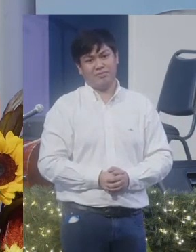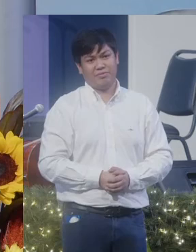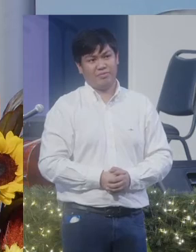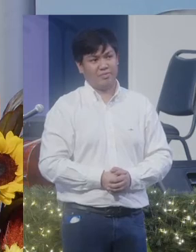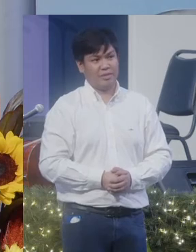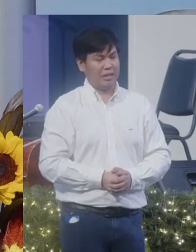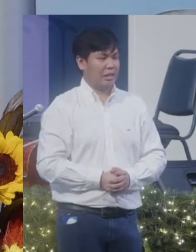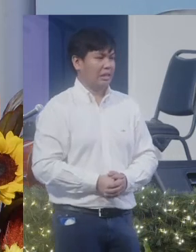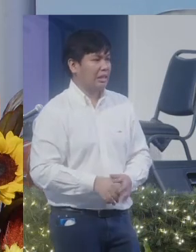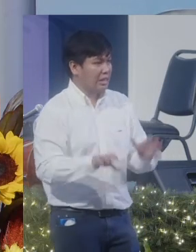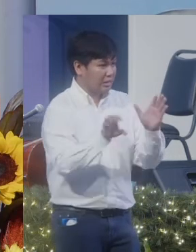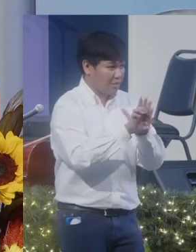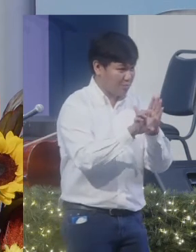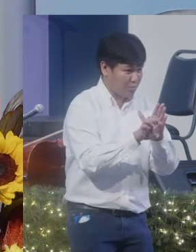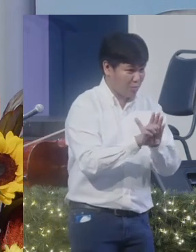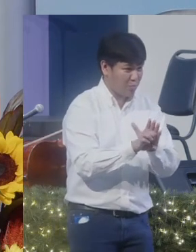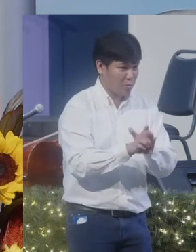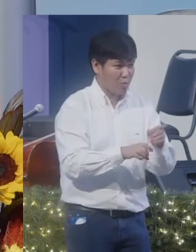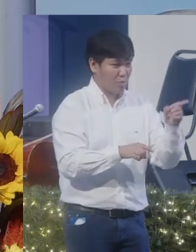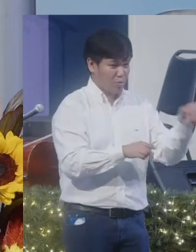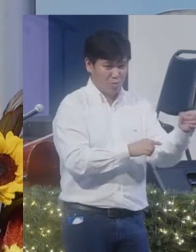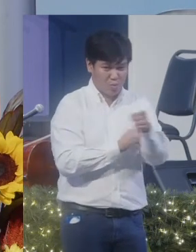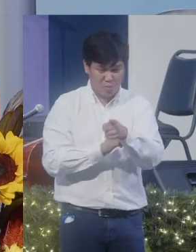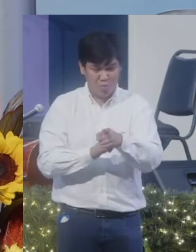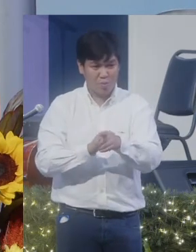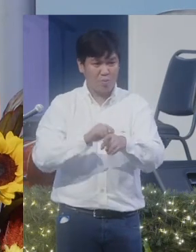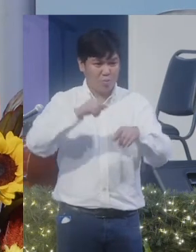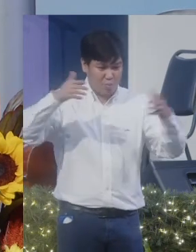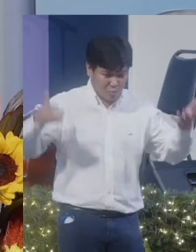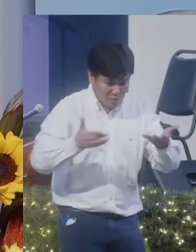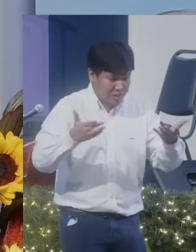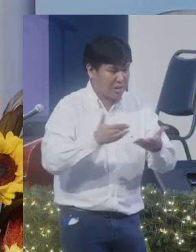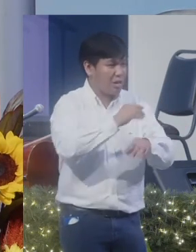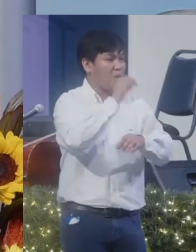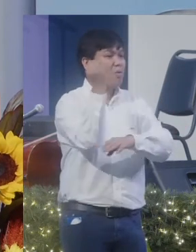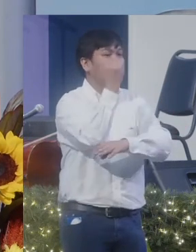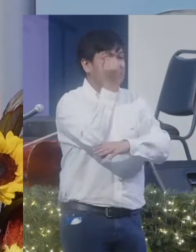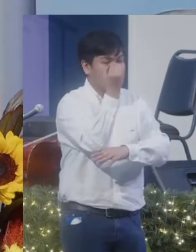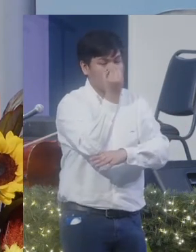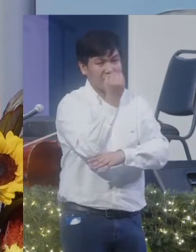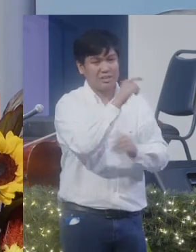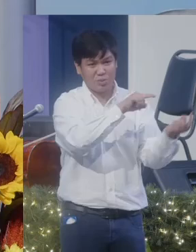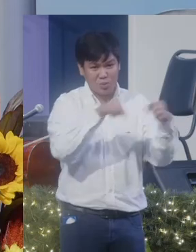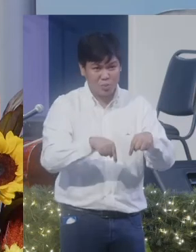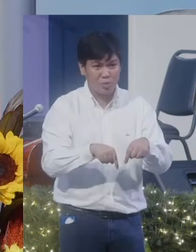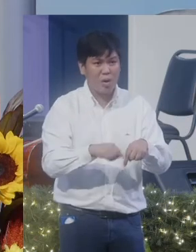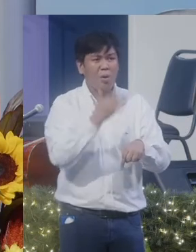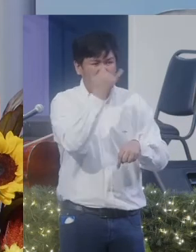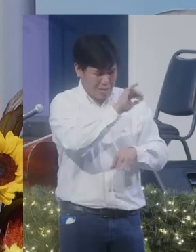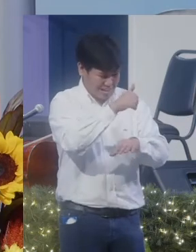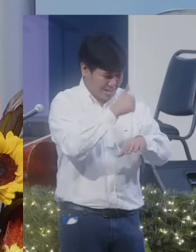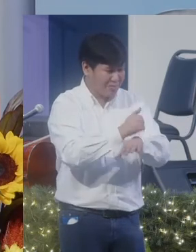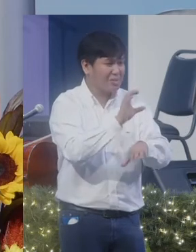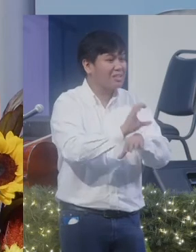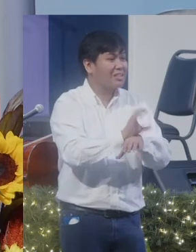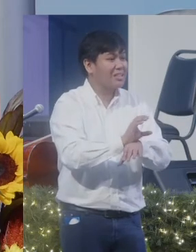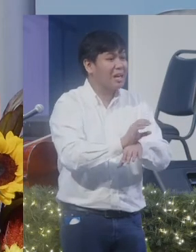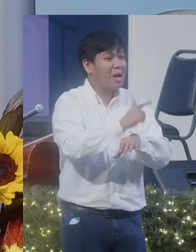Nakukuha niyo ba yun? Yun ang confidence natin sa evangelism, mga kapatid. Kaya